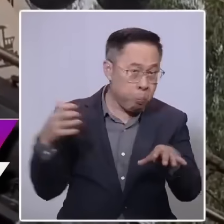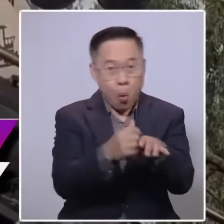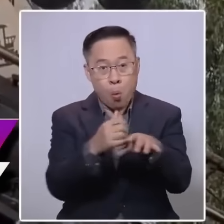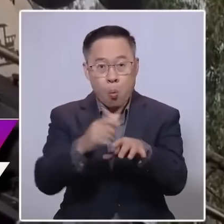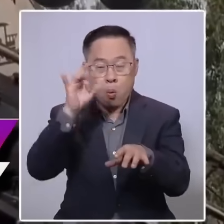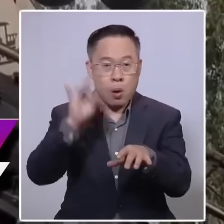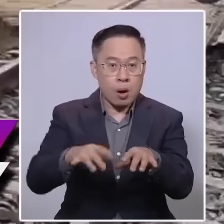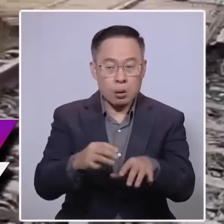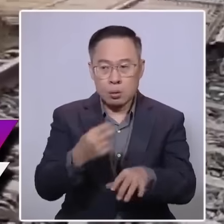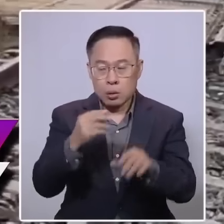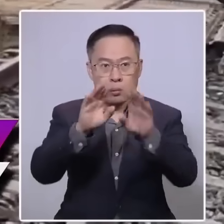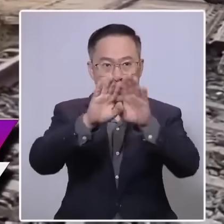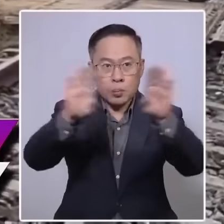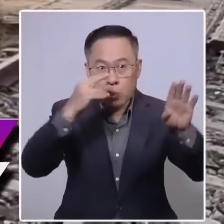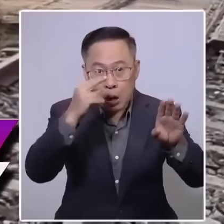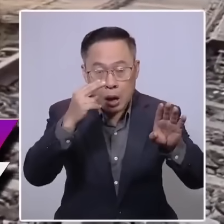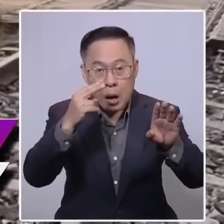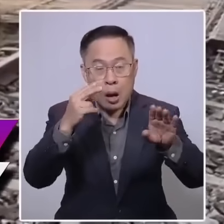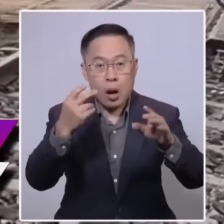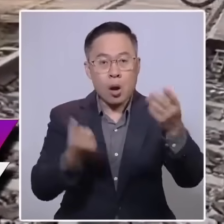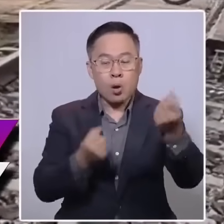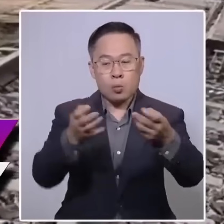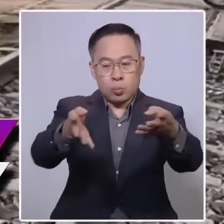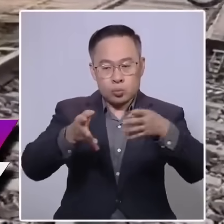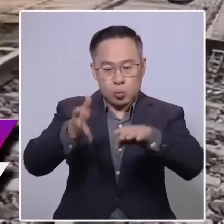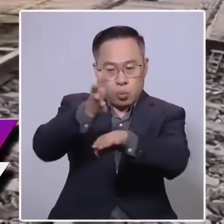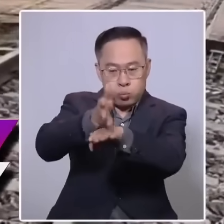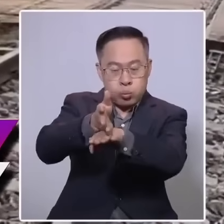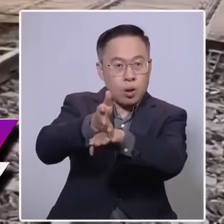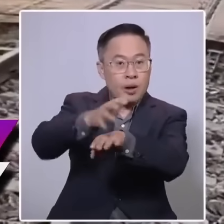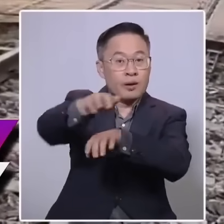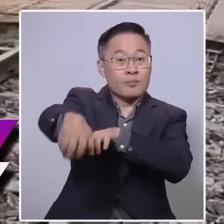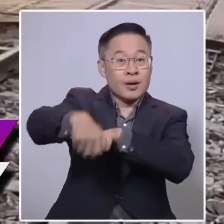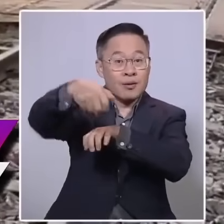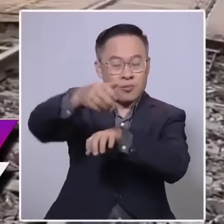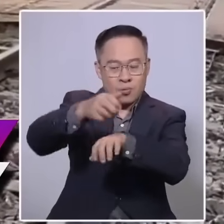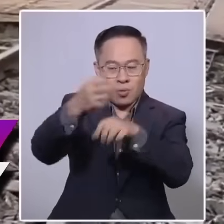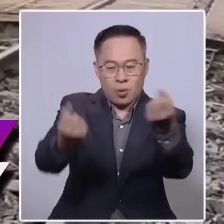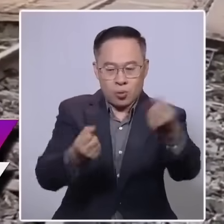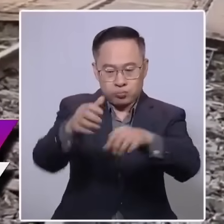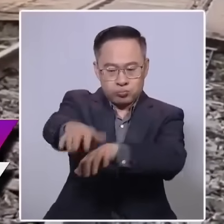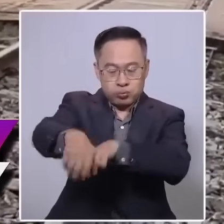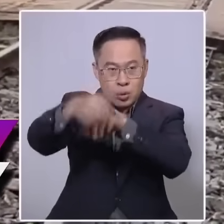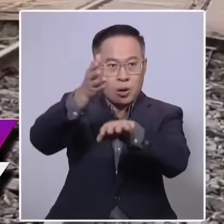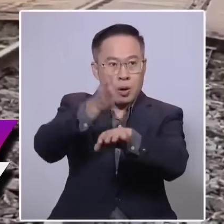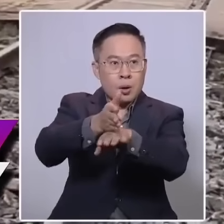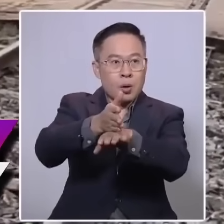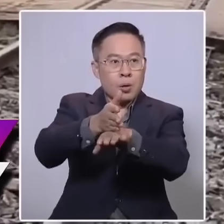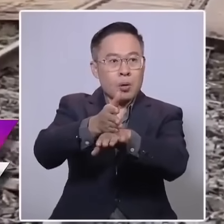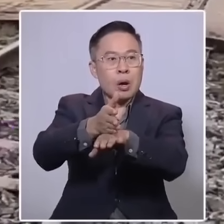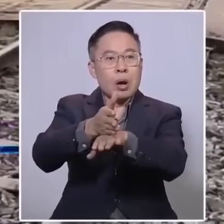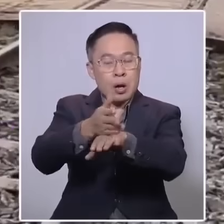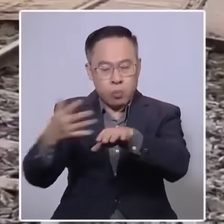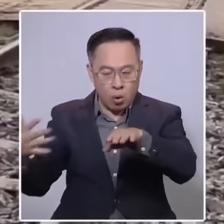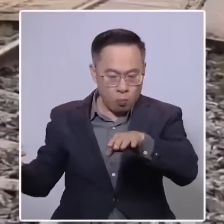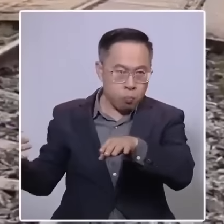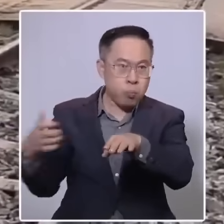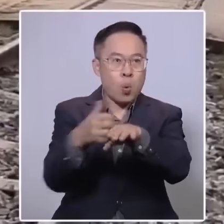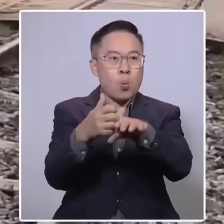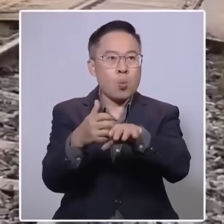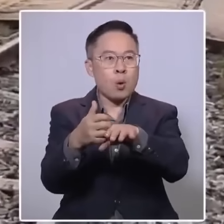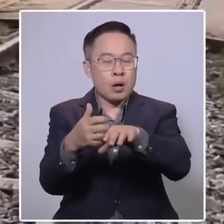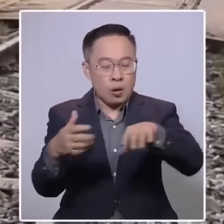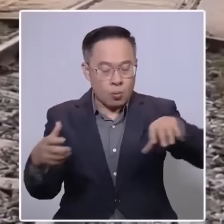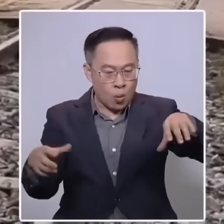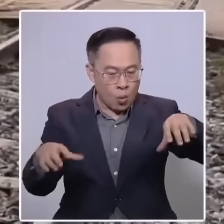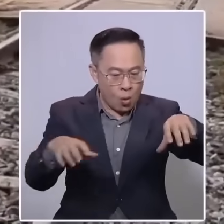ออกไปดูรถแบ็คโฮขนาดใหญ่คือถูกชนนะคะแล้วถลายมาจอดอยู่ข้างบ้านพี่เขาไม่ถึง1เม